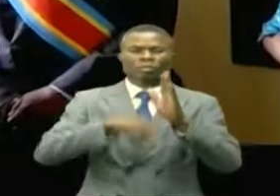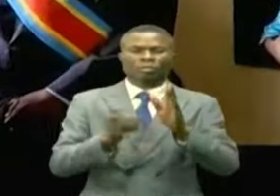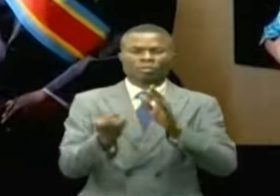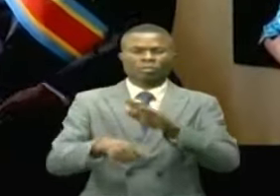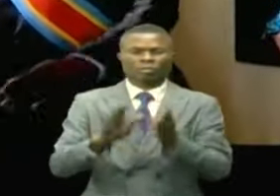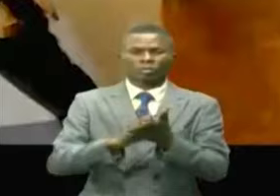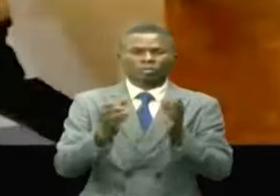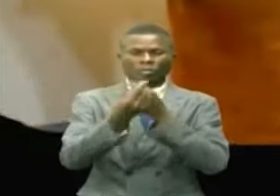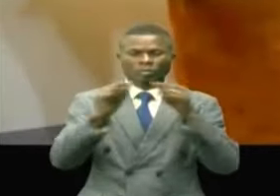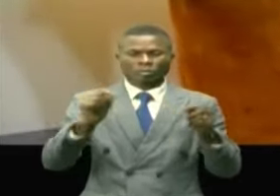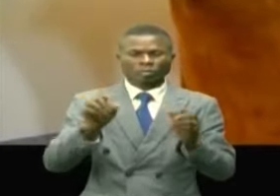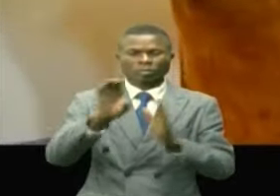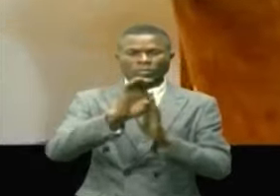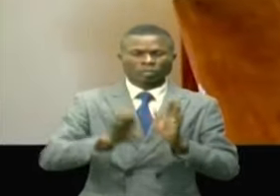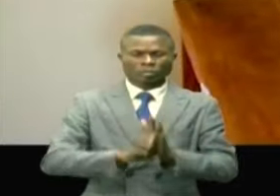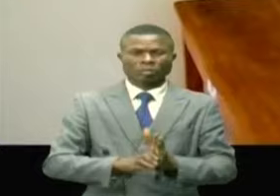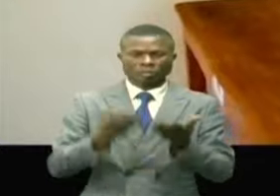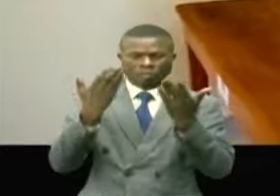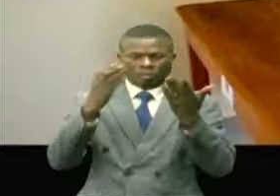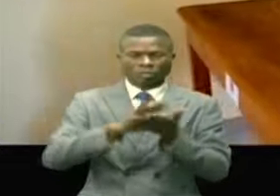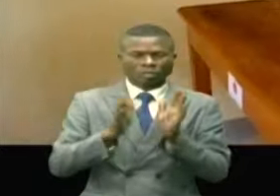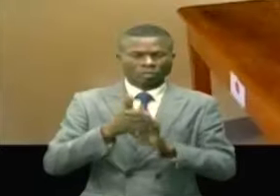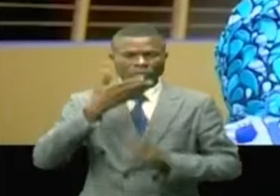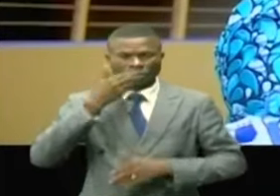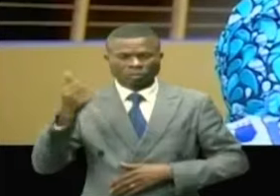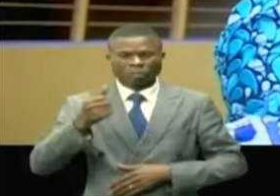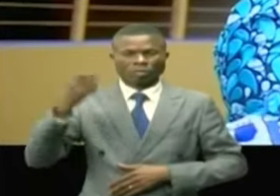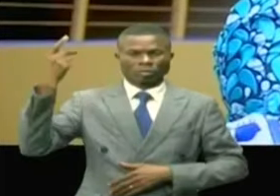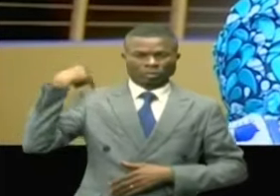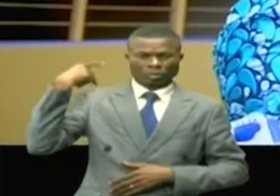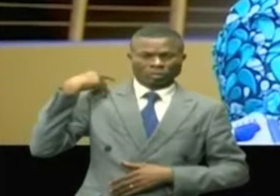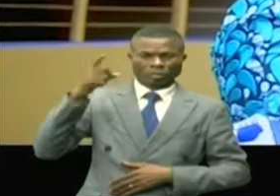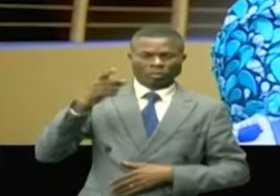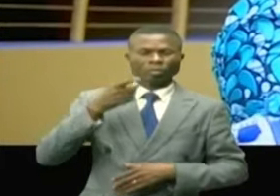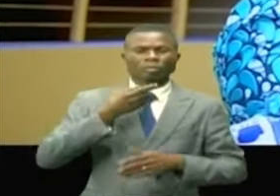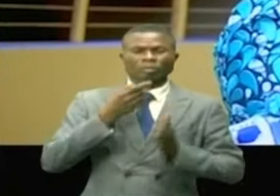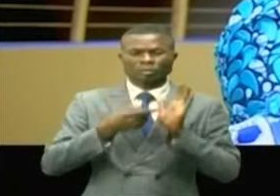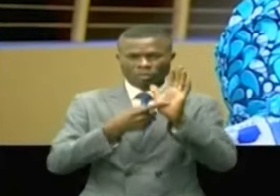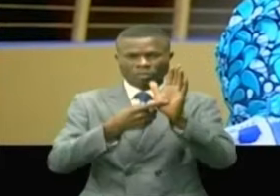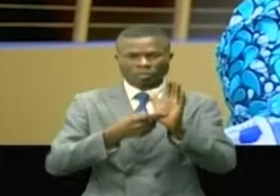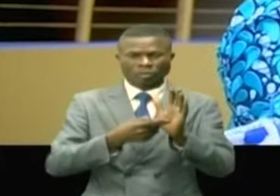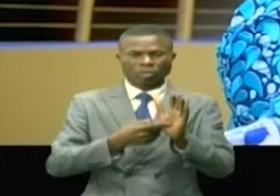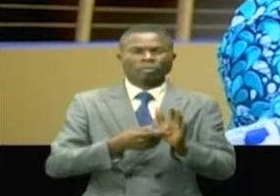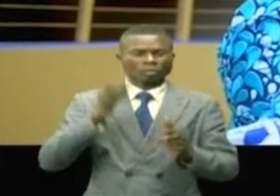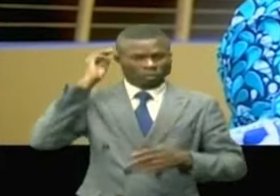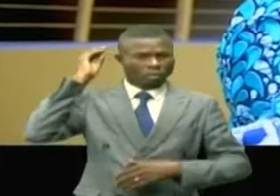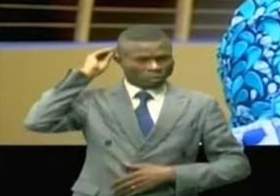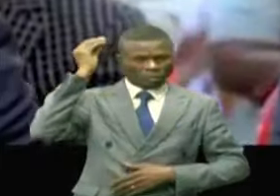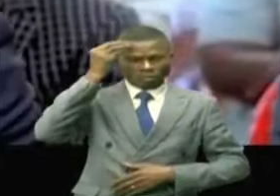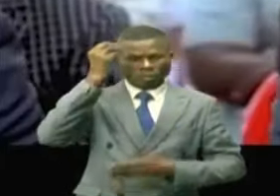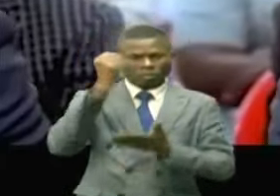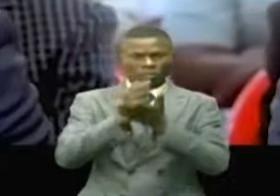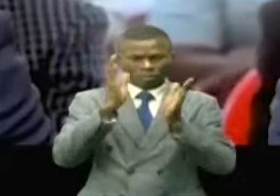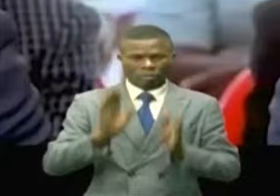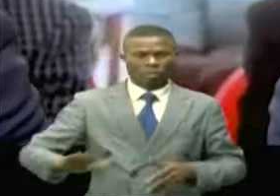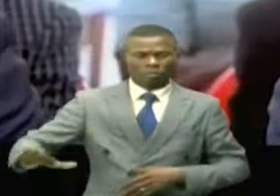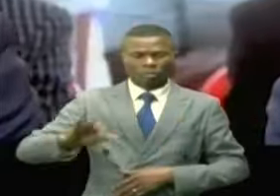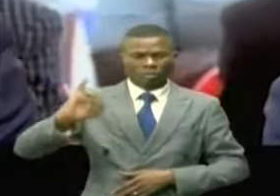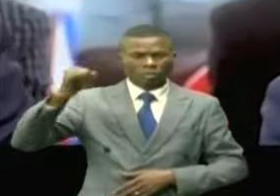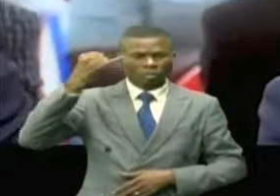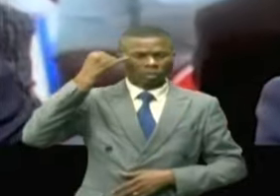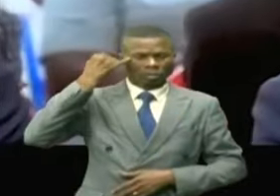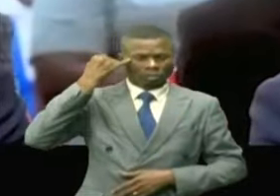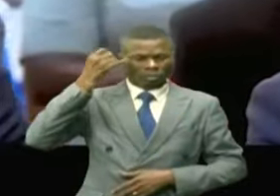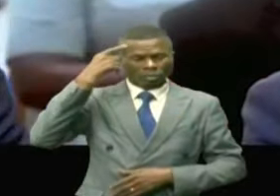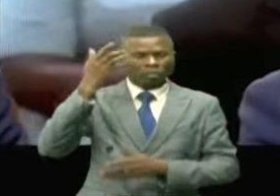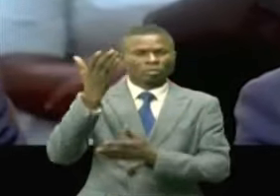en améliorant les conditions d'étude l'élu de la Funa a exprimé sa reconnaissance à l'ambassadeur du Japon avant